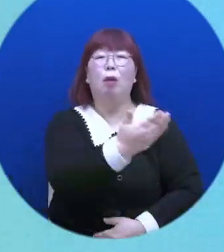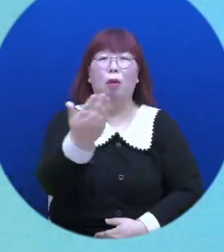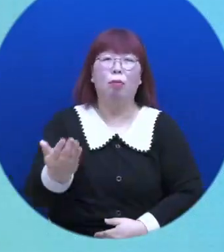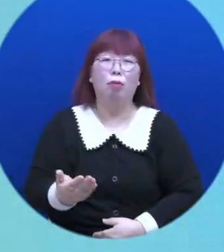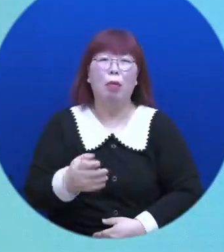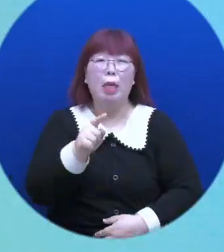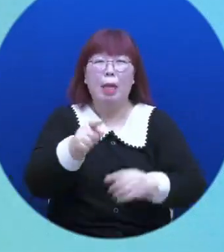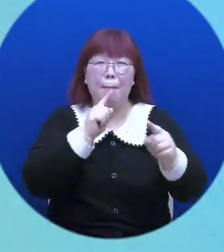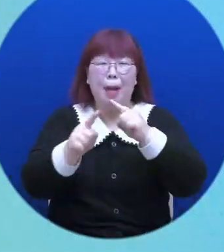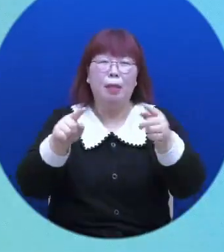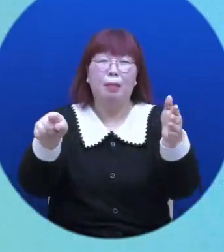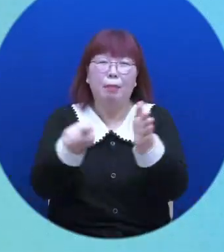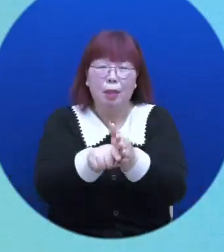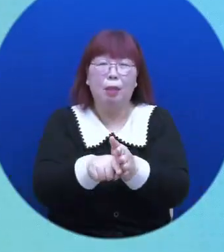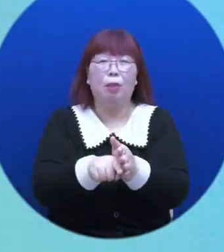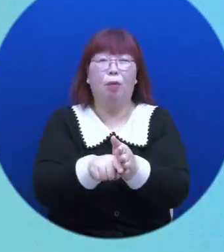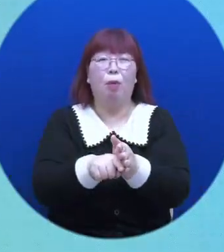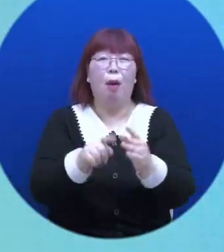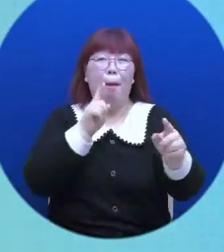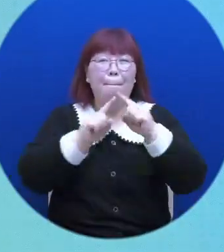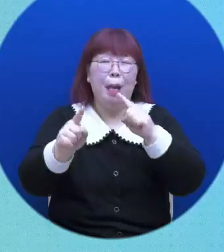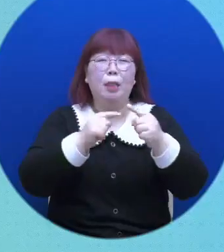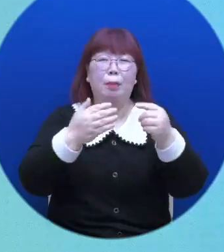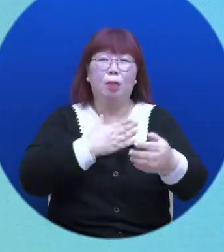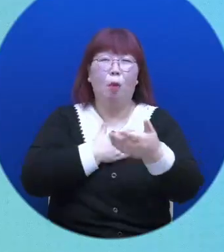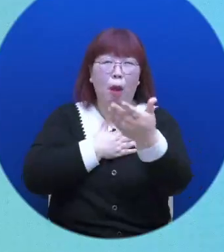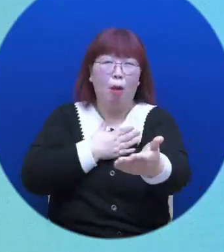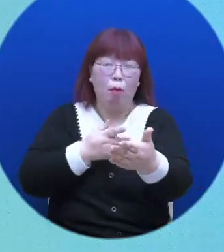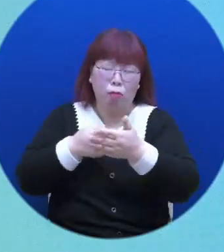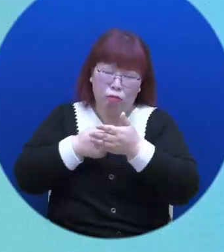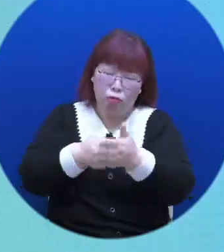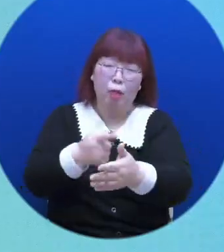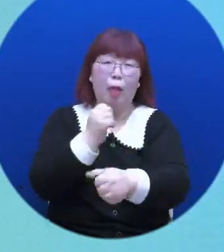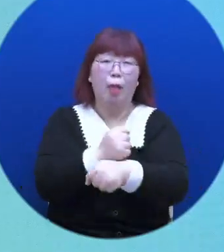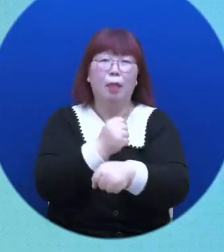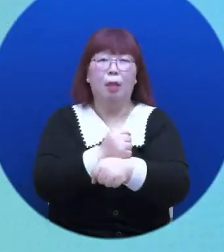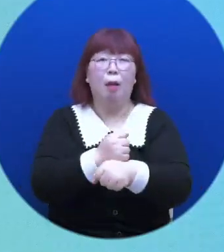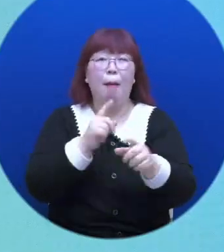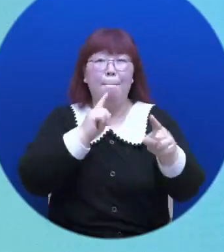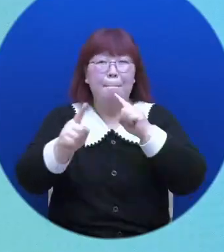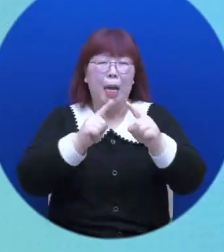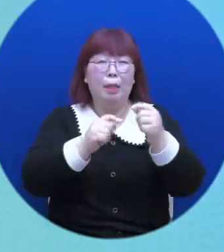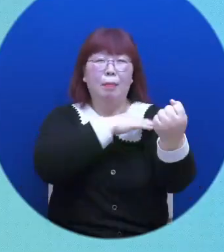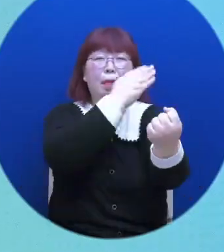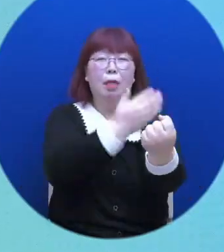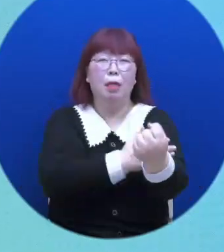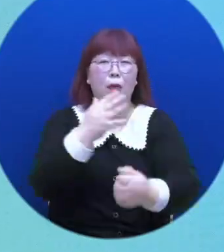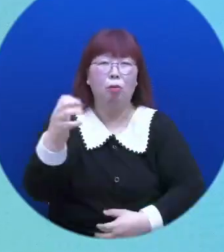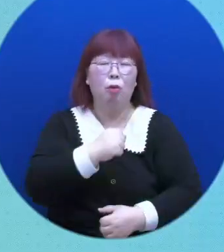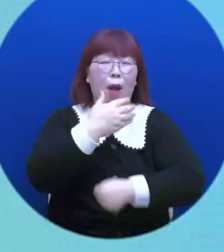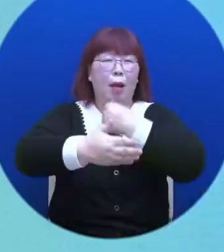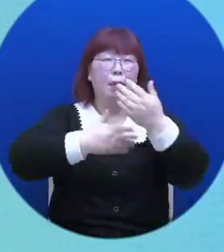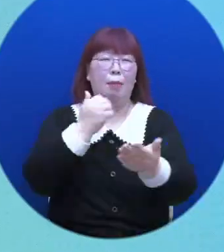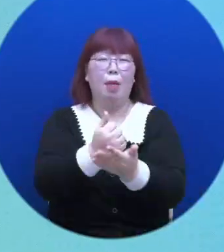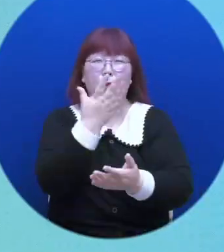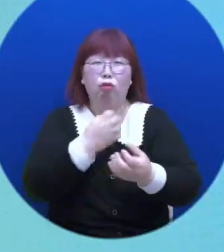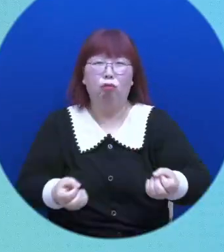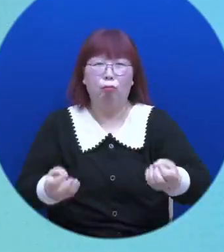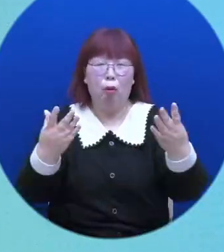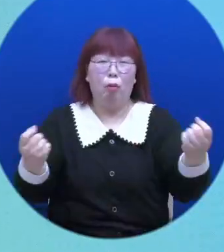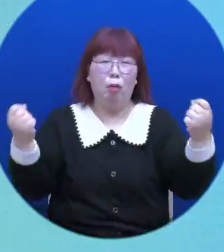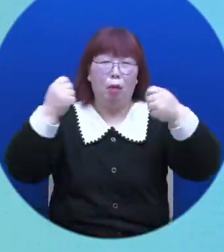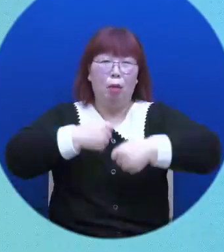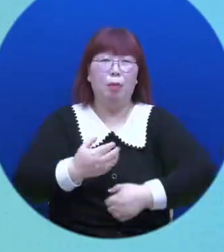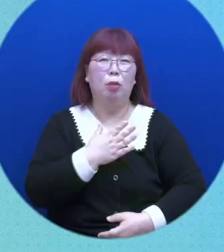이 말씀을 믿으시고 말씀이 저와 여러분을 주장하게 해서 말씀의 능력으로 하나님의 축복을 덧입어